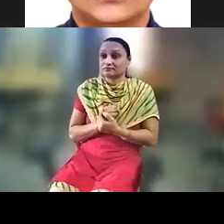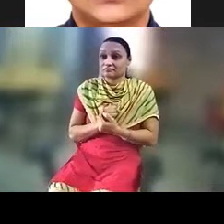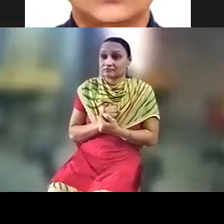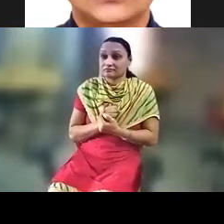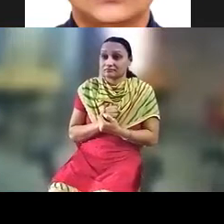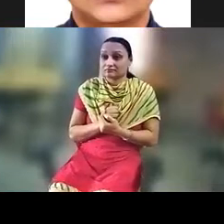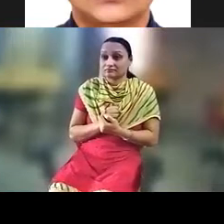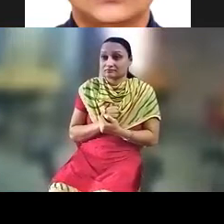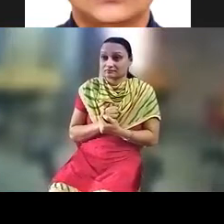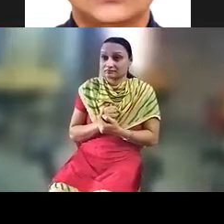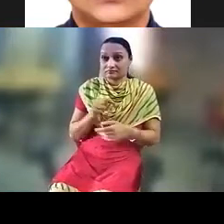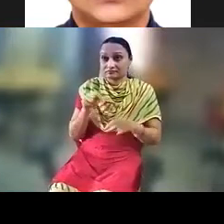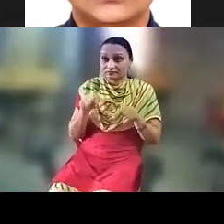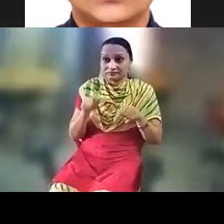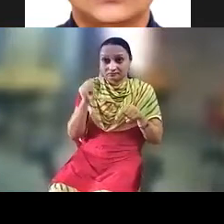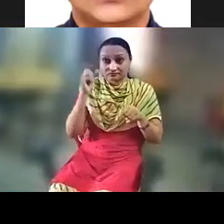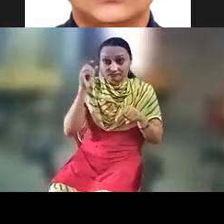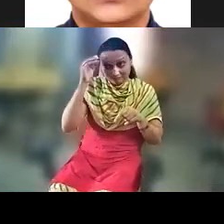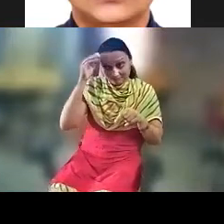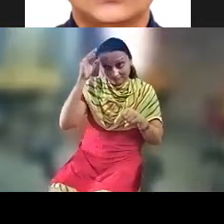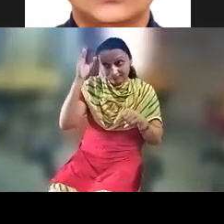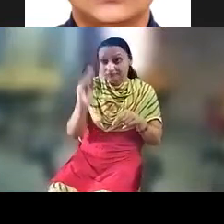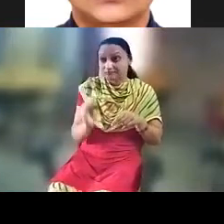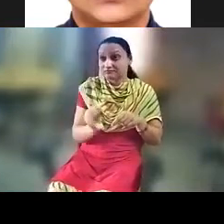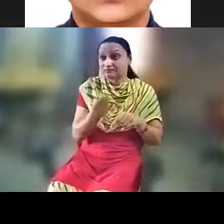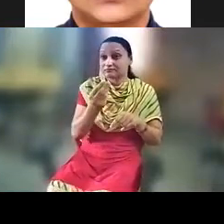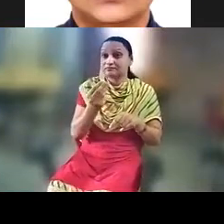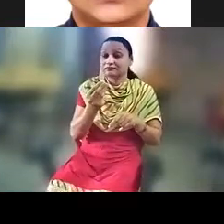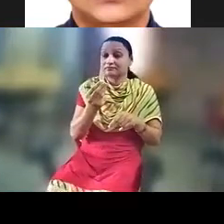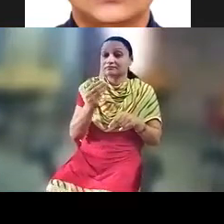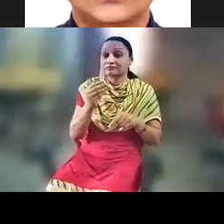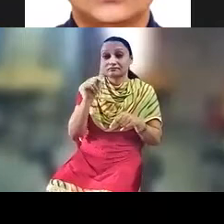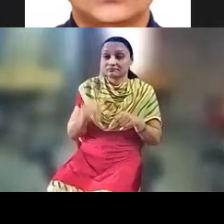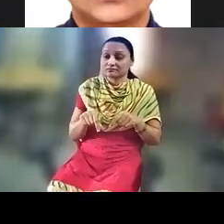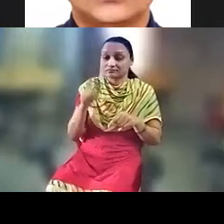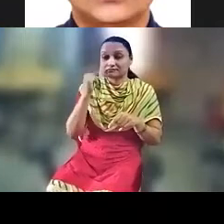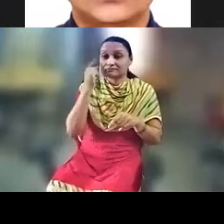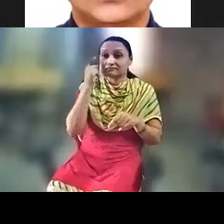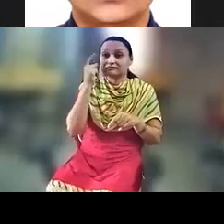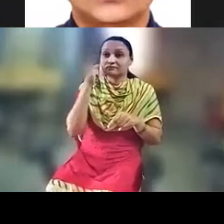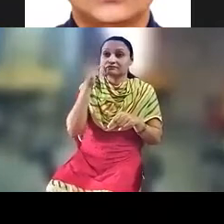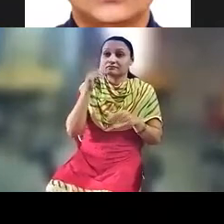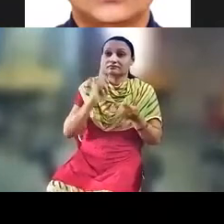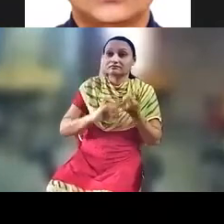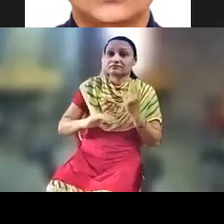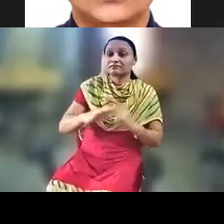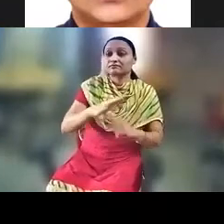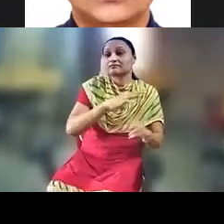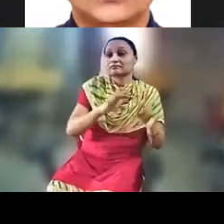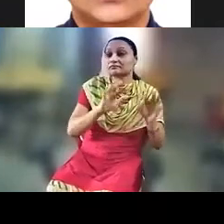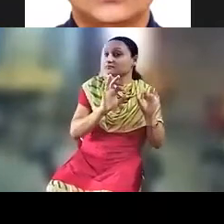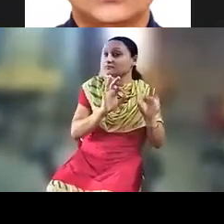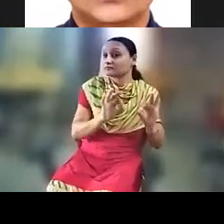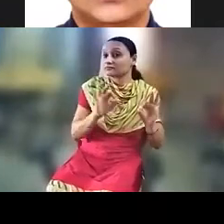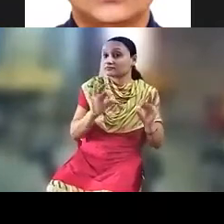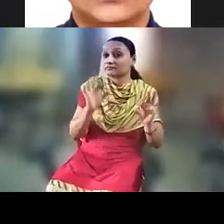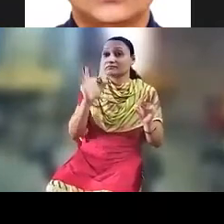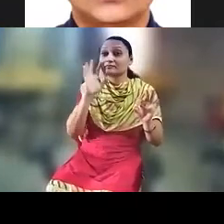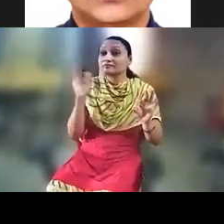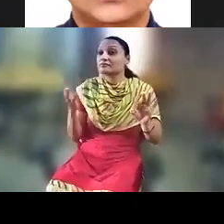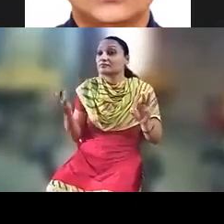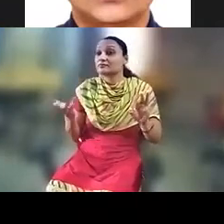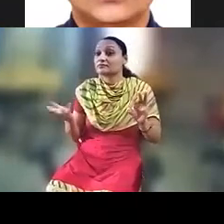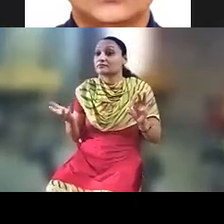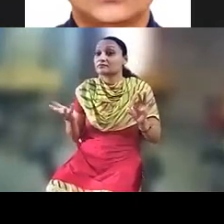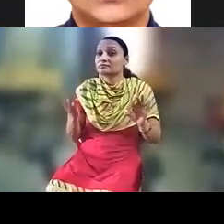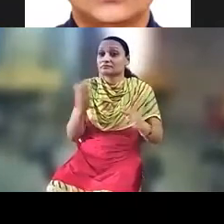समझ में आई है लोगों को इसकी अहमियत। और इससे ये भी पता लगा है कि ये चीजें सोशल वेलबीइंग के लिए कितनी जरूरी हैं, और ये हमारे